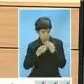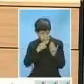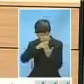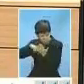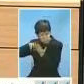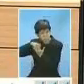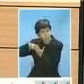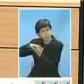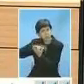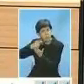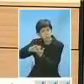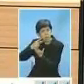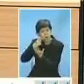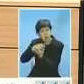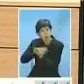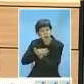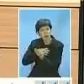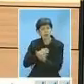ดู